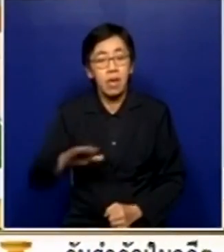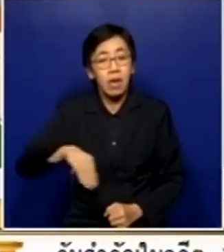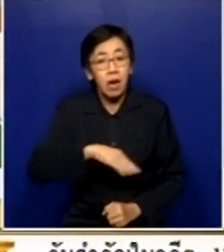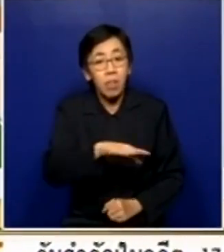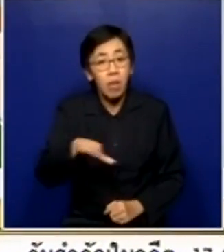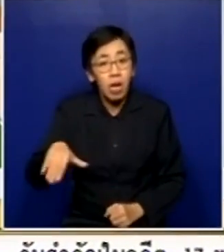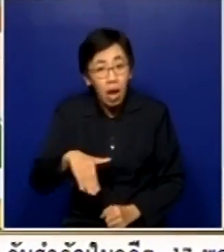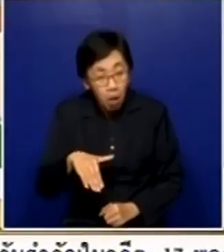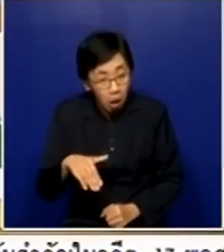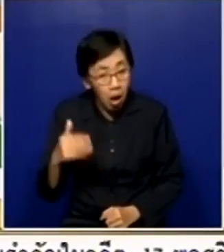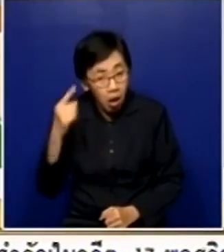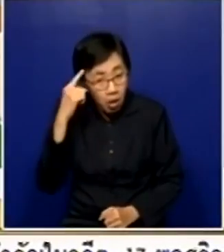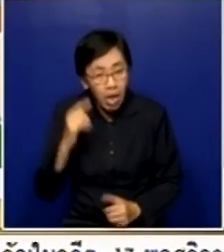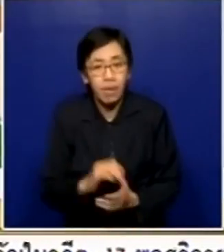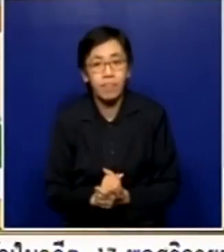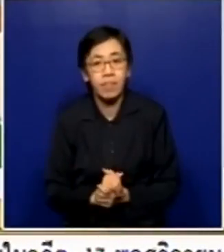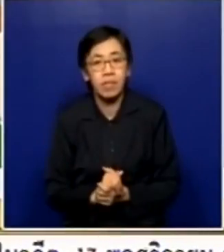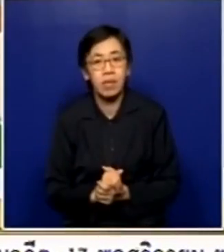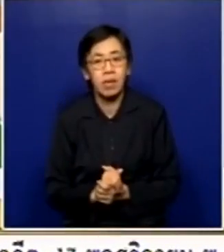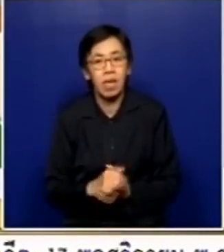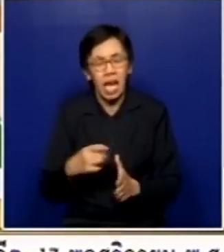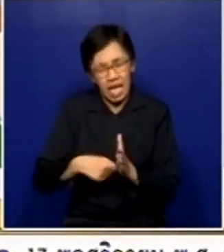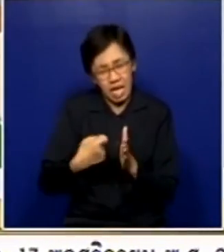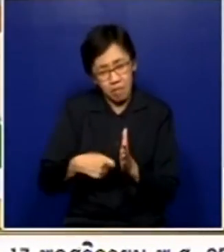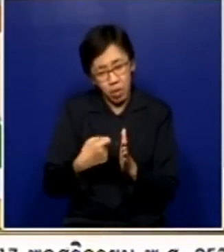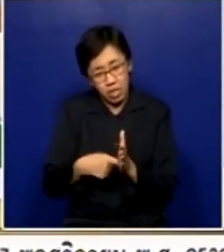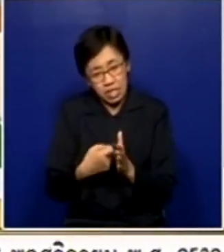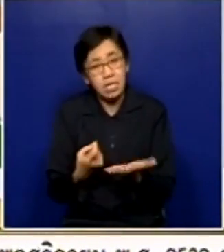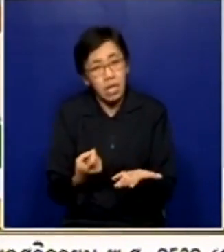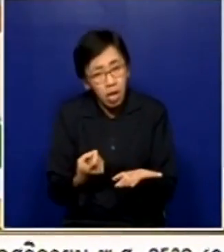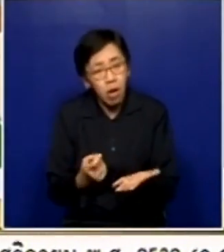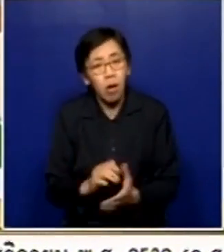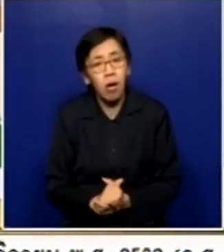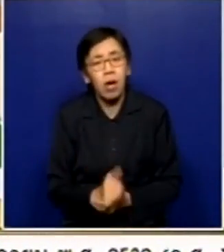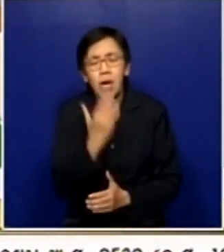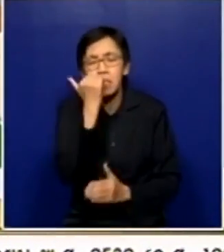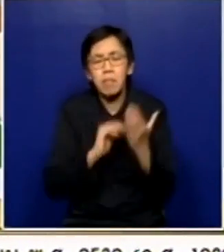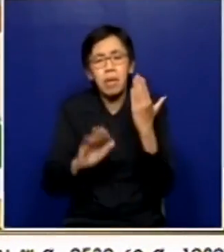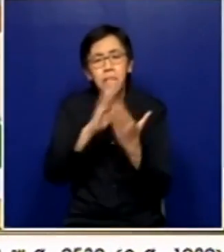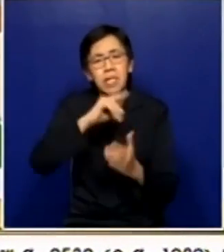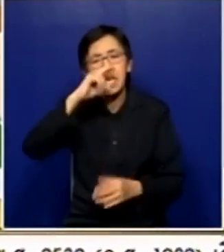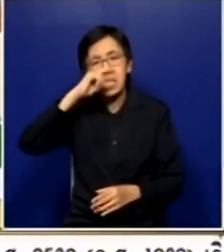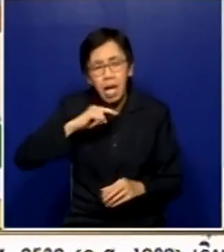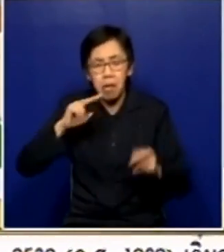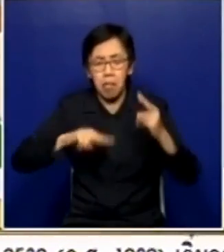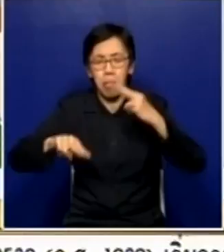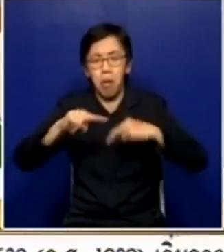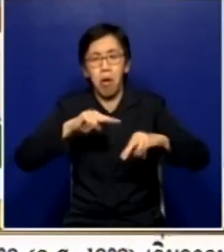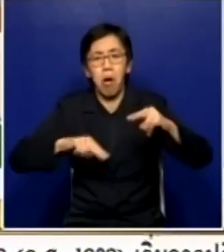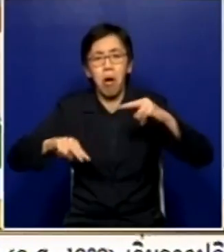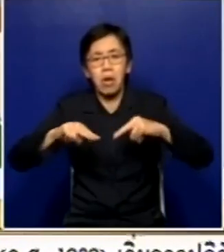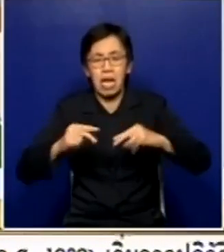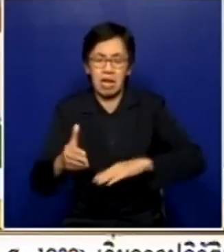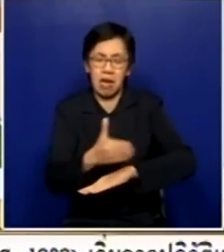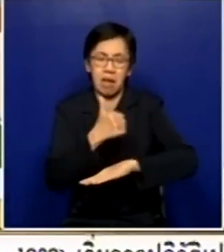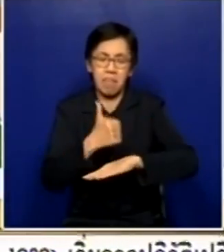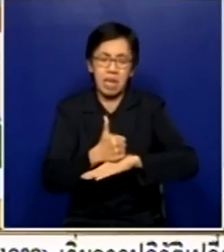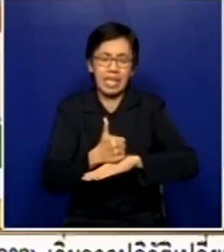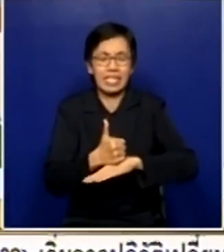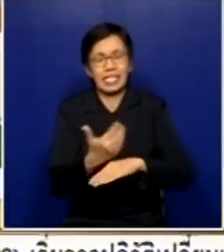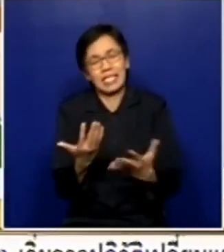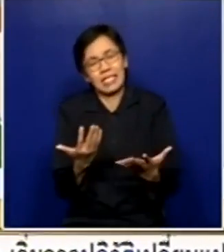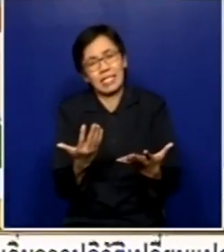ยินใครเลยที่สามารถให้เหตุผลที่ฟังแล้วเป็นเหตุเป็นผลได้ว่าทำไมประเทศไทยจึงต้องปกครองด้วยระบอบการเมืองแบบ